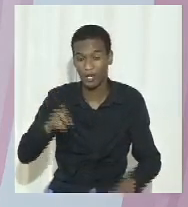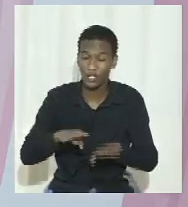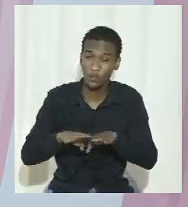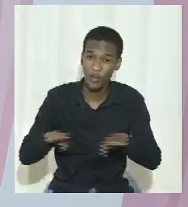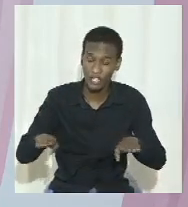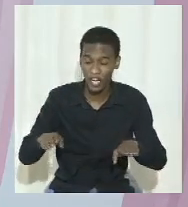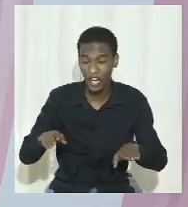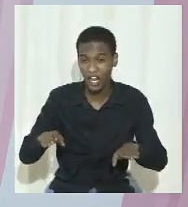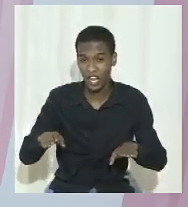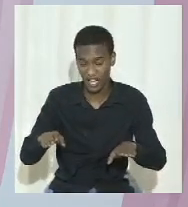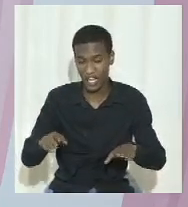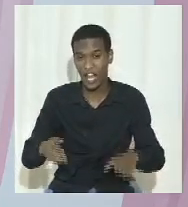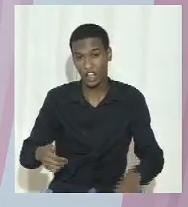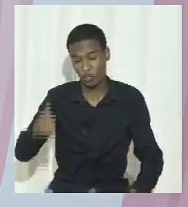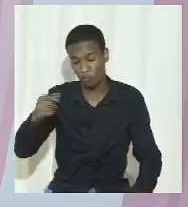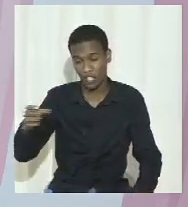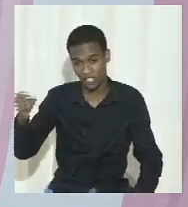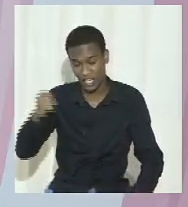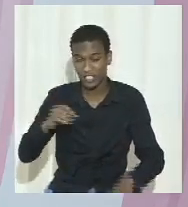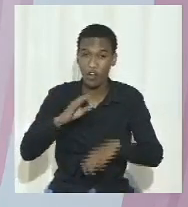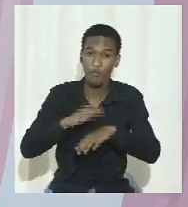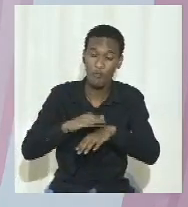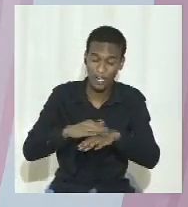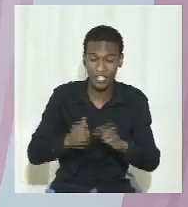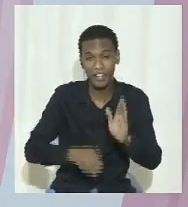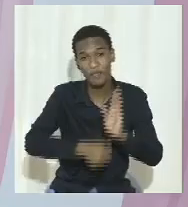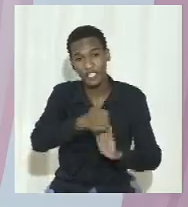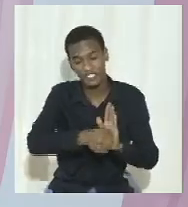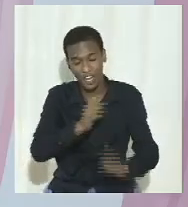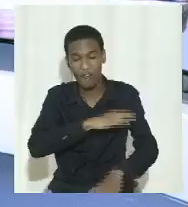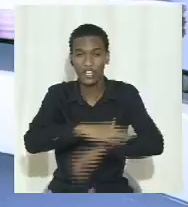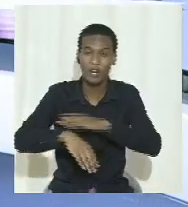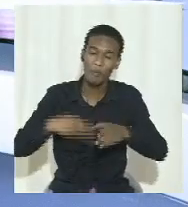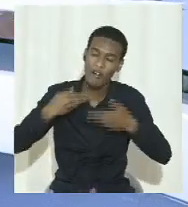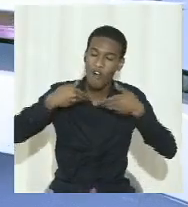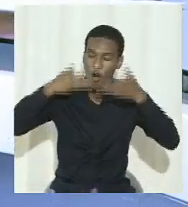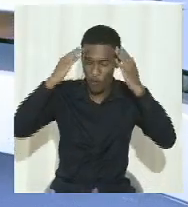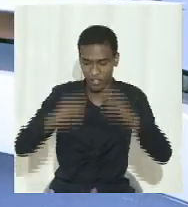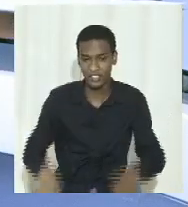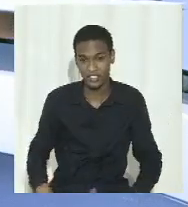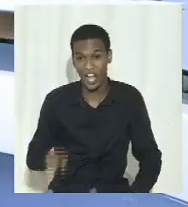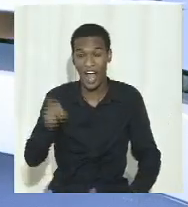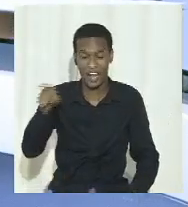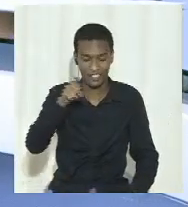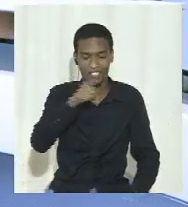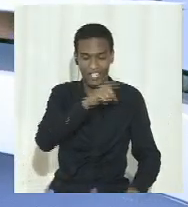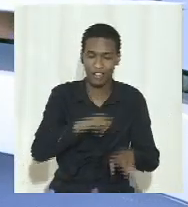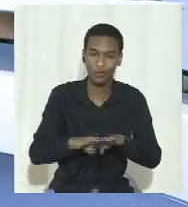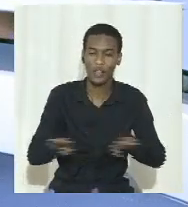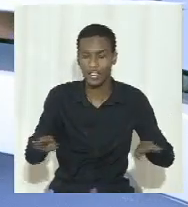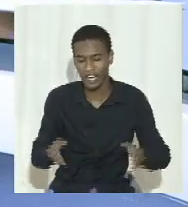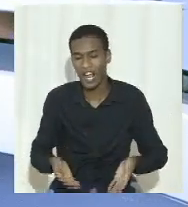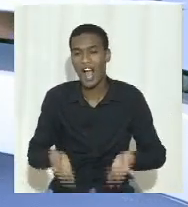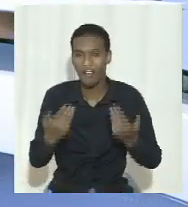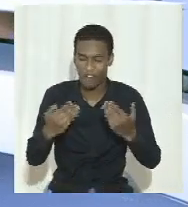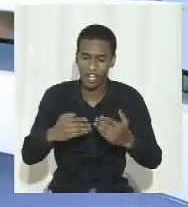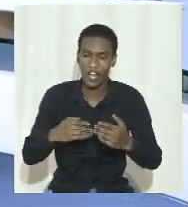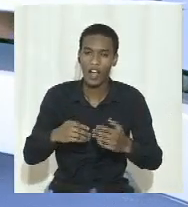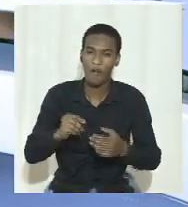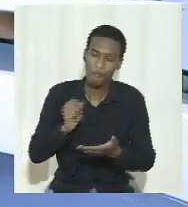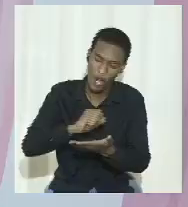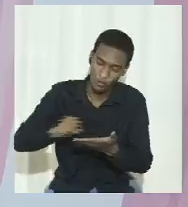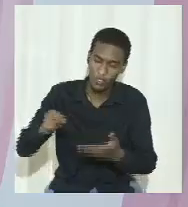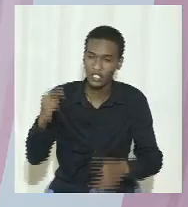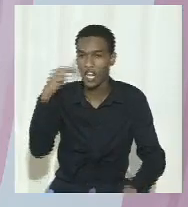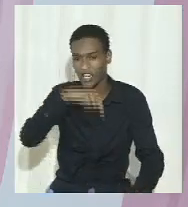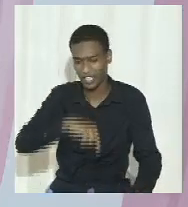ho an'ny mpiasan'ny ministeran'ny fahasalamam-bahoaka ireo zany ilay fitoerana fisoratana anarana ho an'ny mpitandro ny